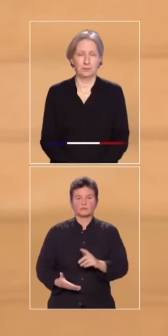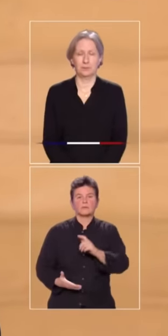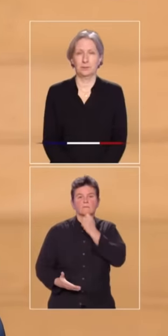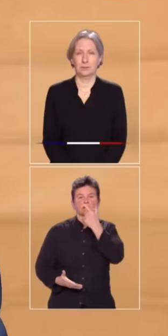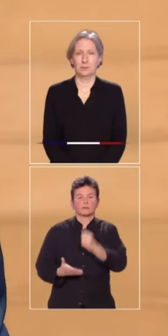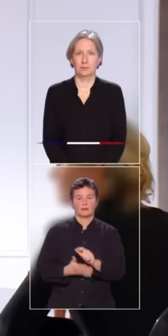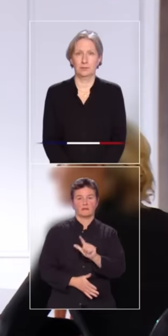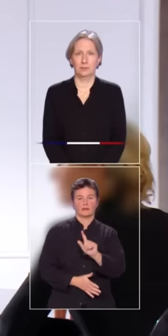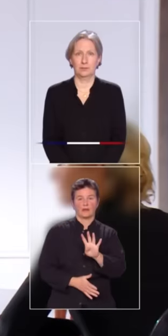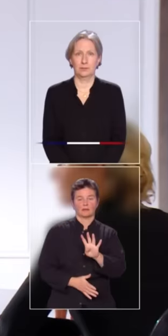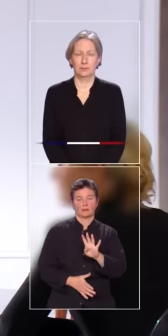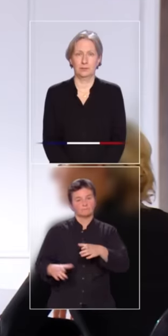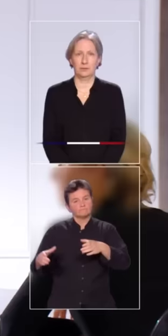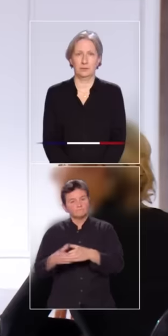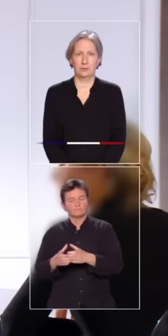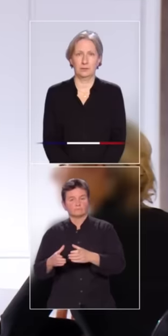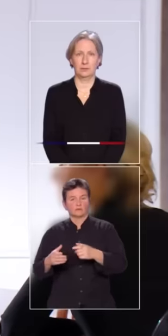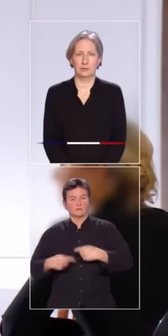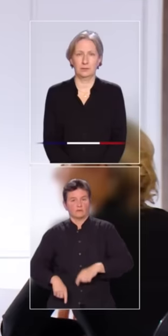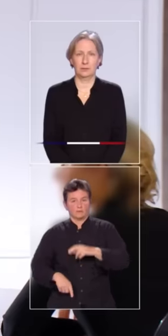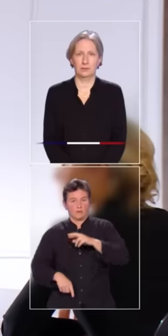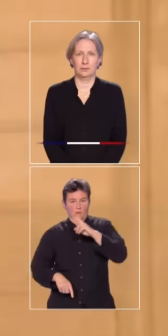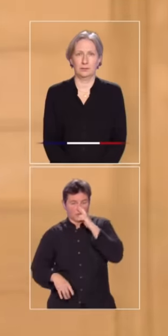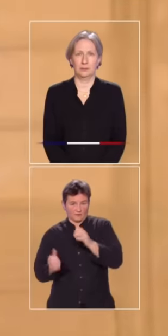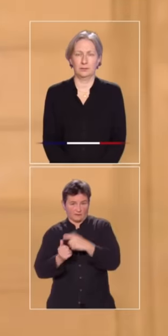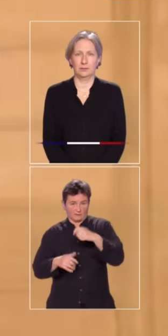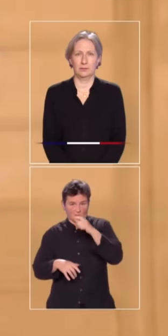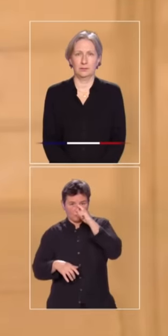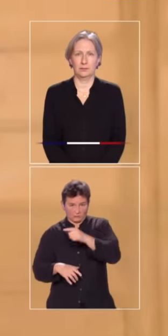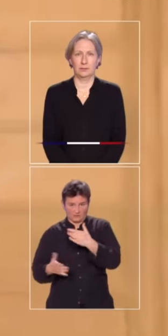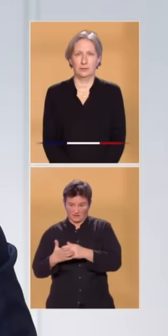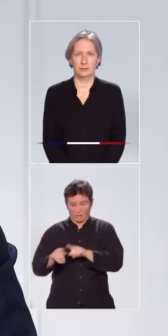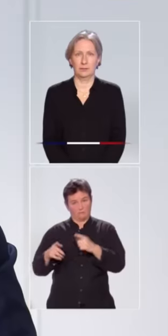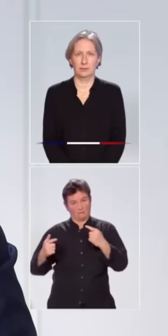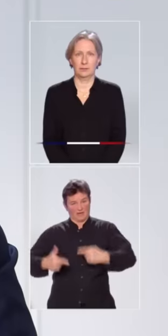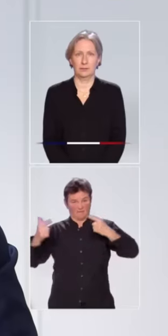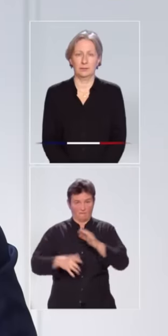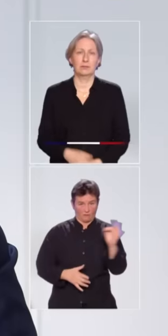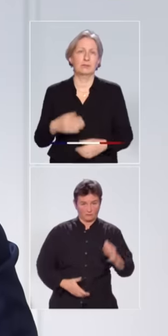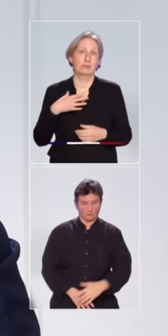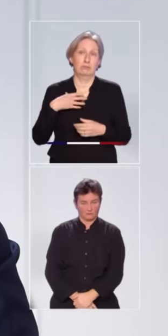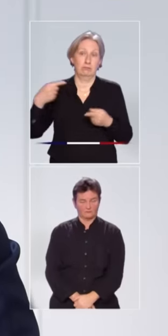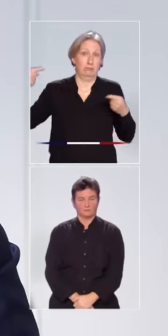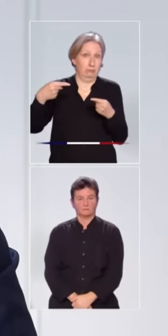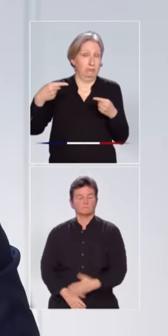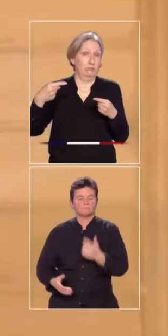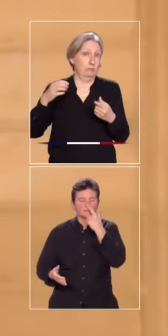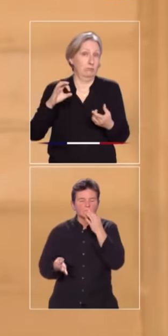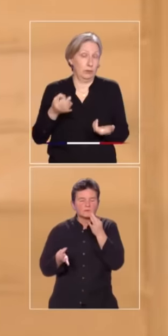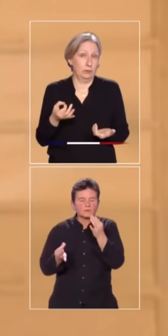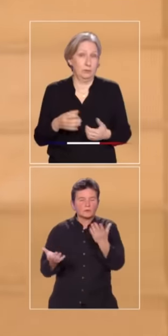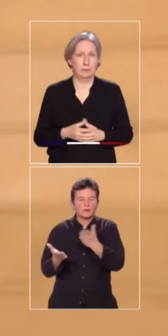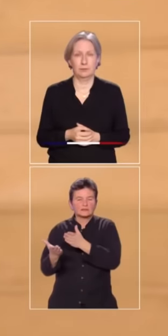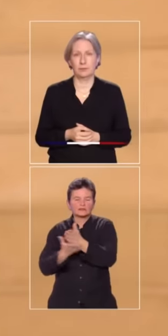2024, le régime russe, le régime de Vladimir Poutine, est-il l'ennemi de la France ? Il est l'adversaire. Quelle est la nuance sémantique